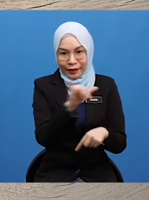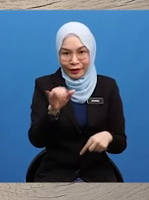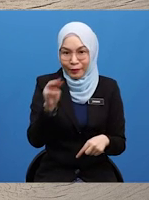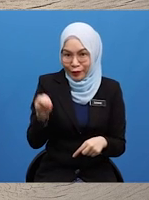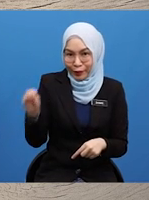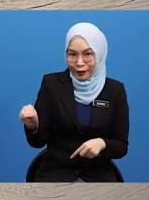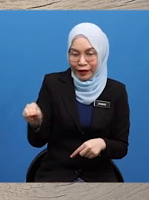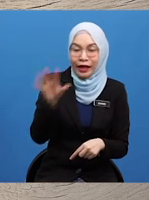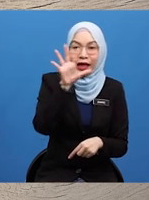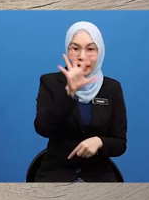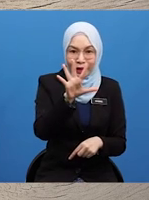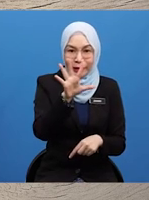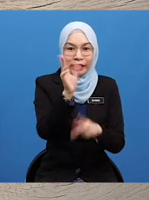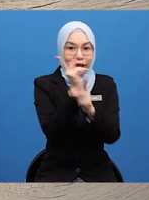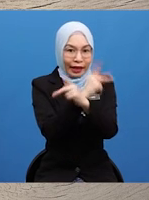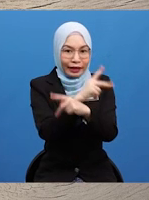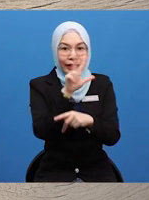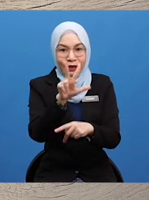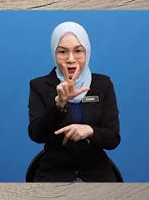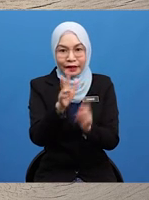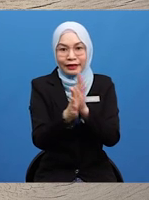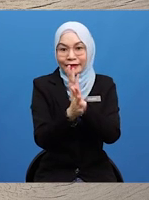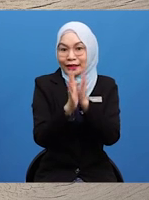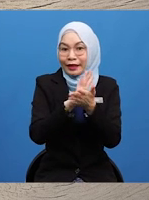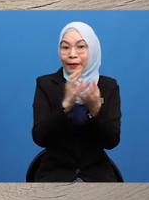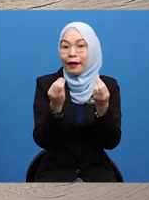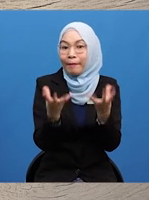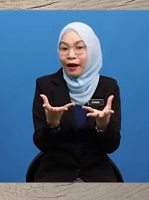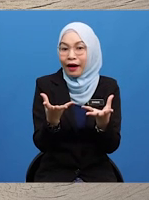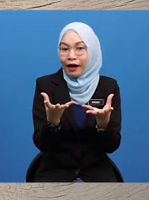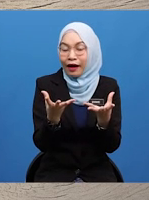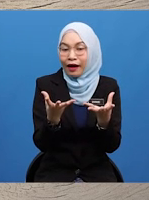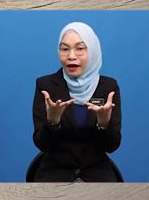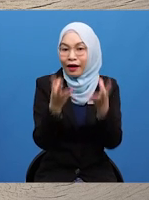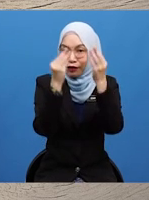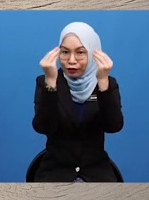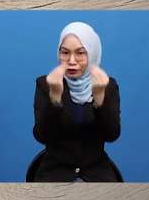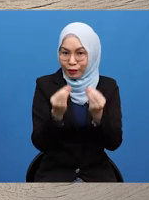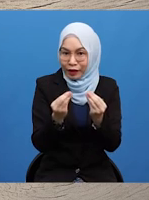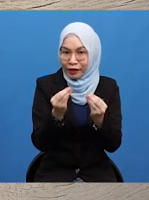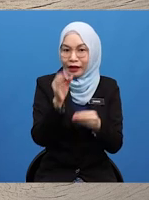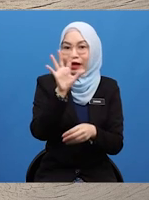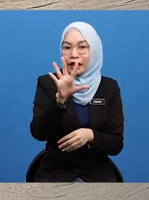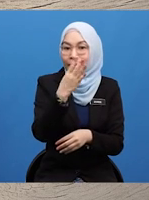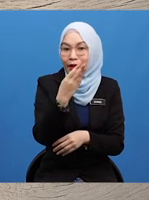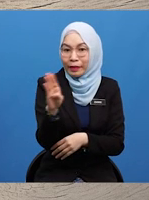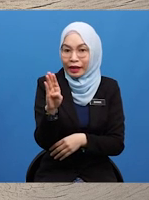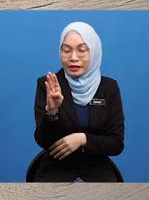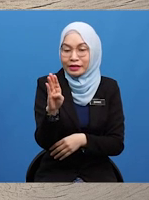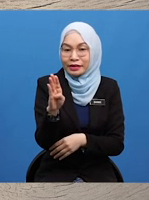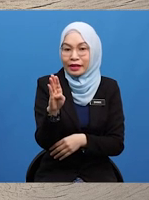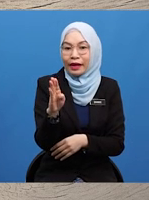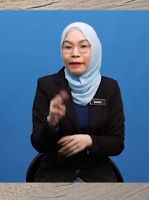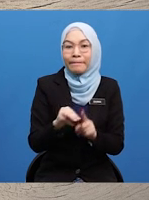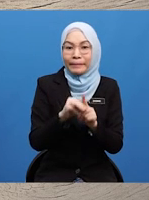5 didarabkan dengan 3, jawapannya ialah 15 meter